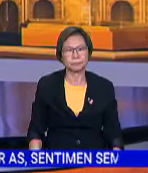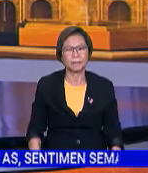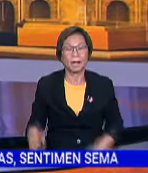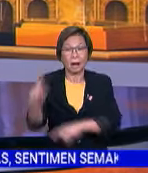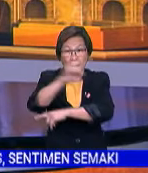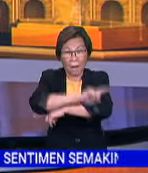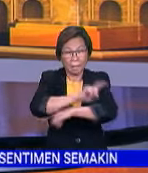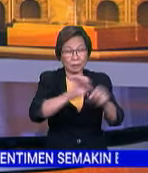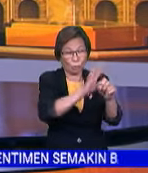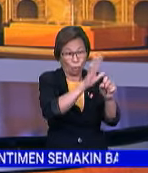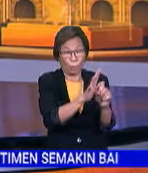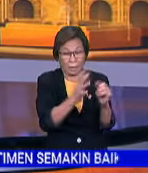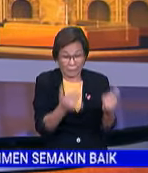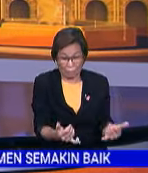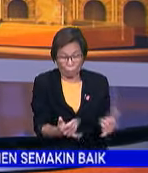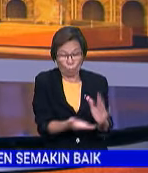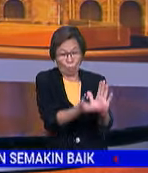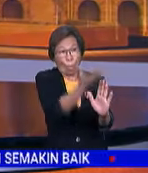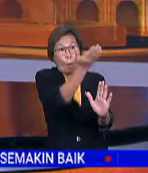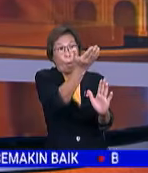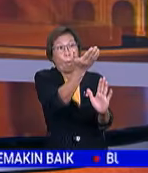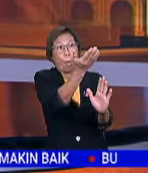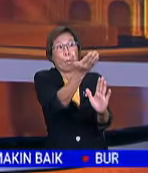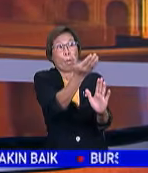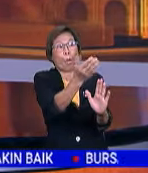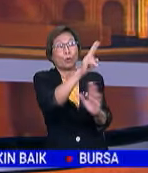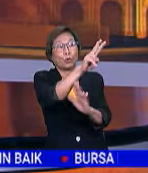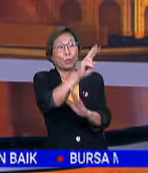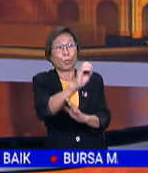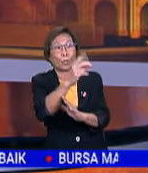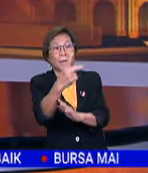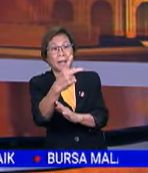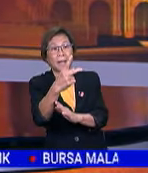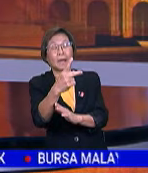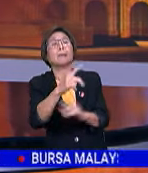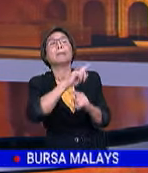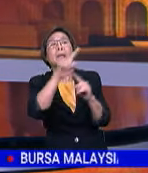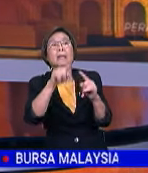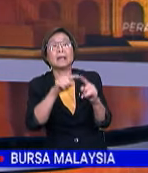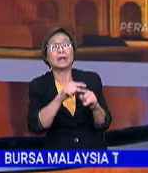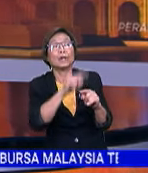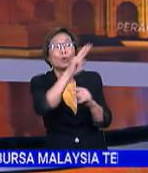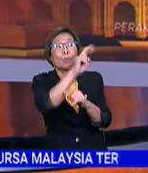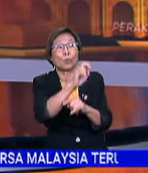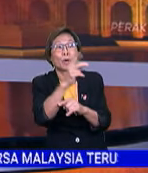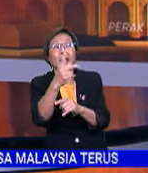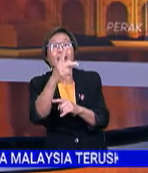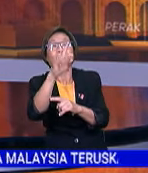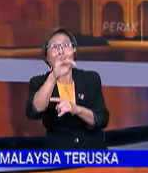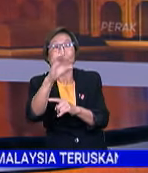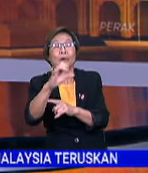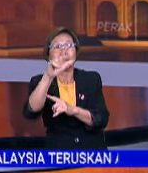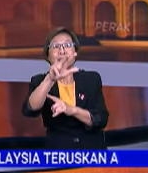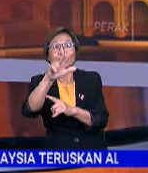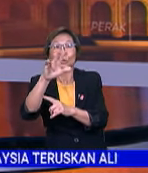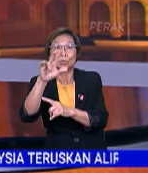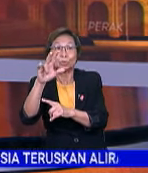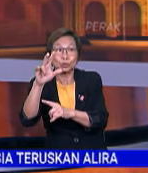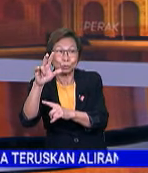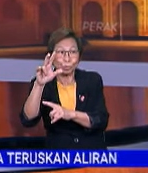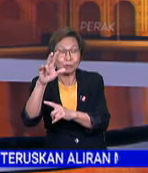Kes harian COVID-19 meningkat semula ke paras 20,000 apabila sebanyak 20,837